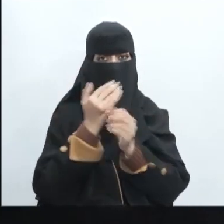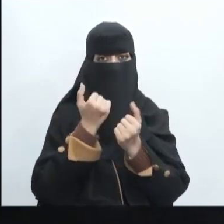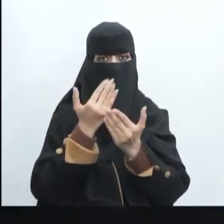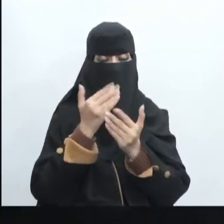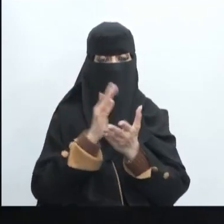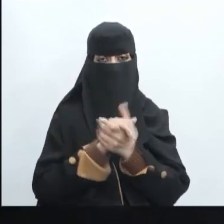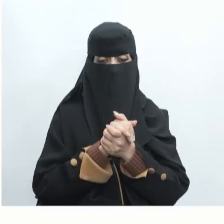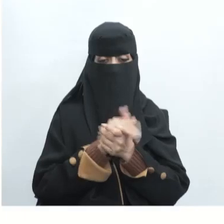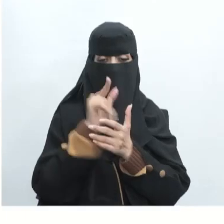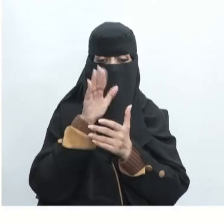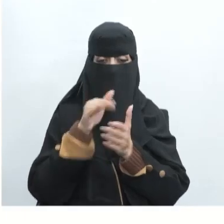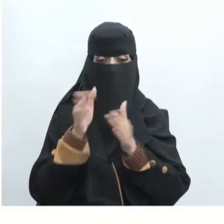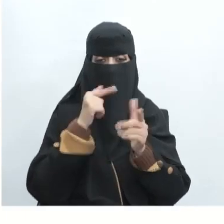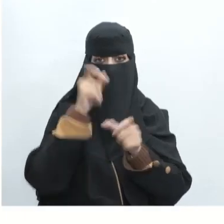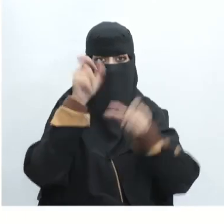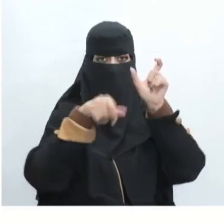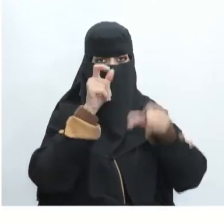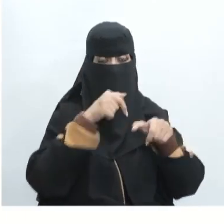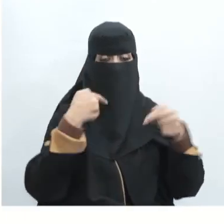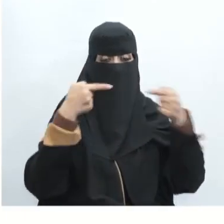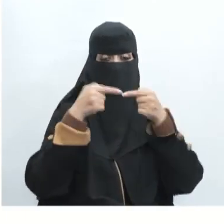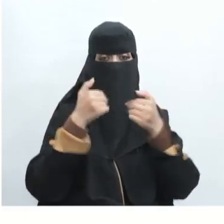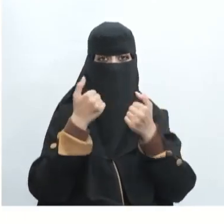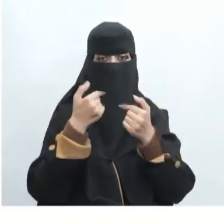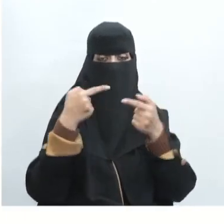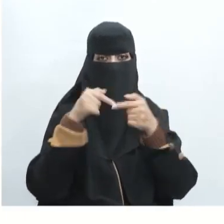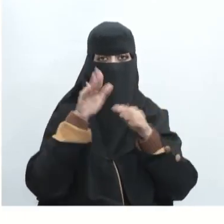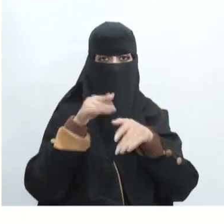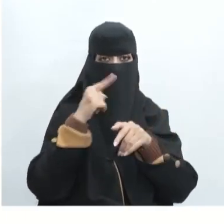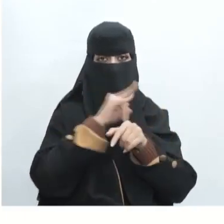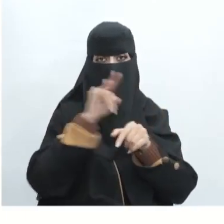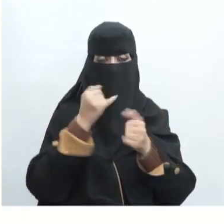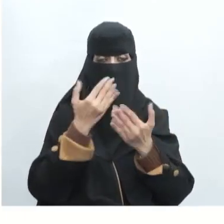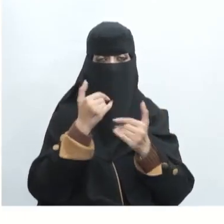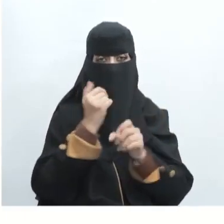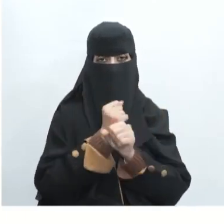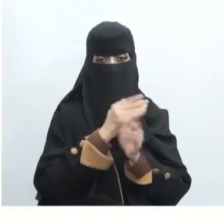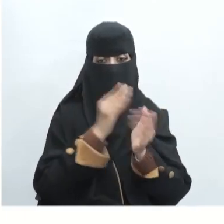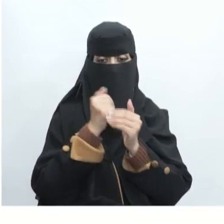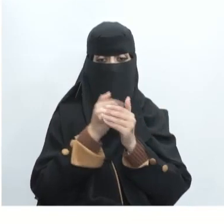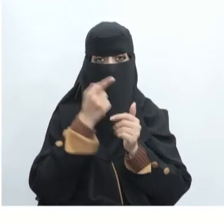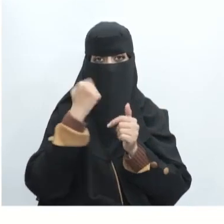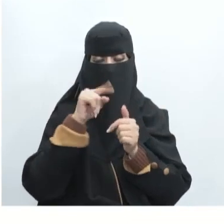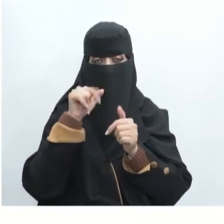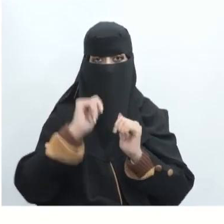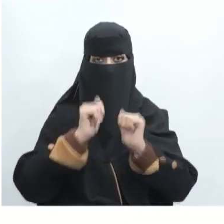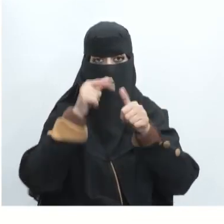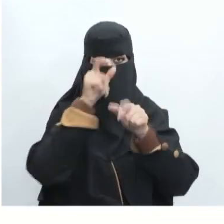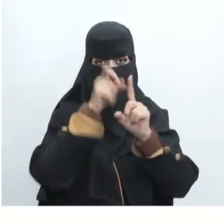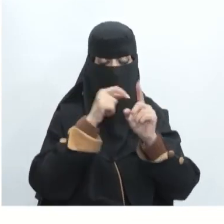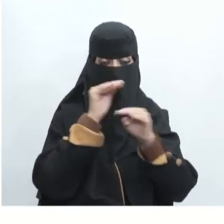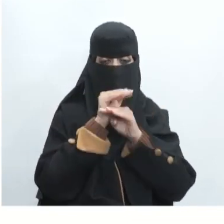البطاله احسنتم او هم الافراد الذين يعيشون بلا عمل وهم مؤهلون